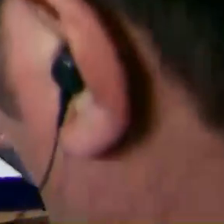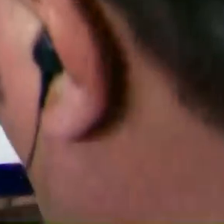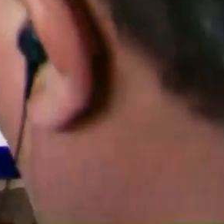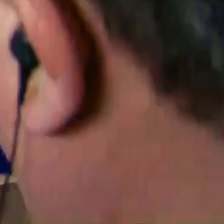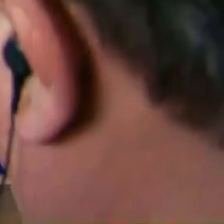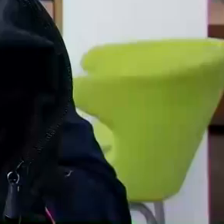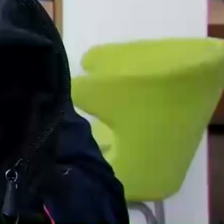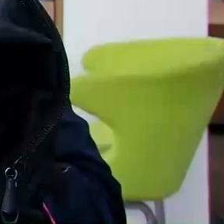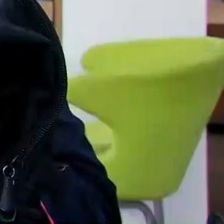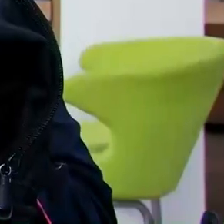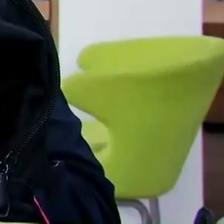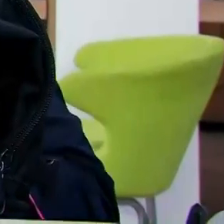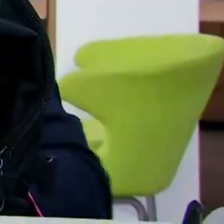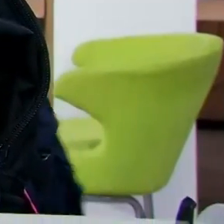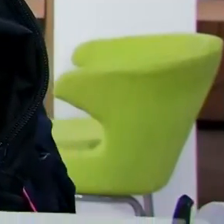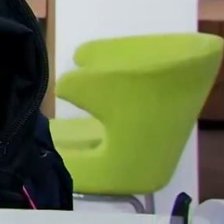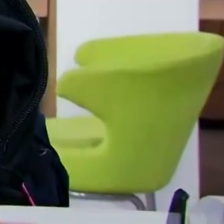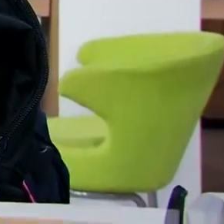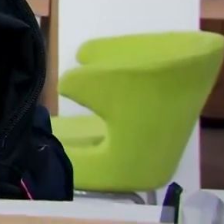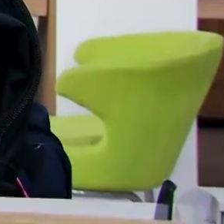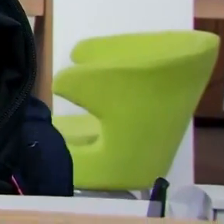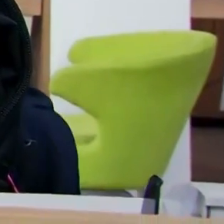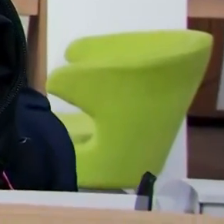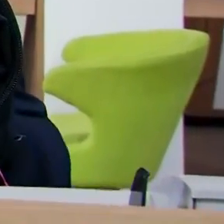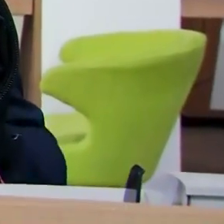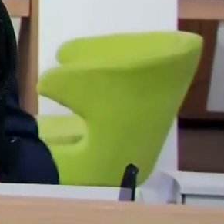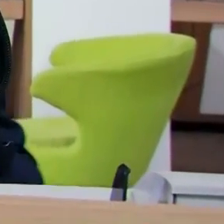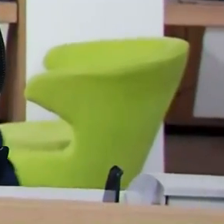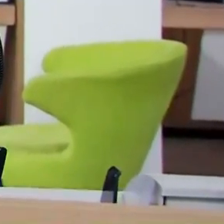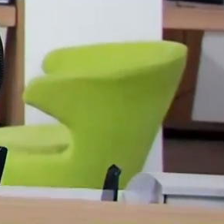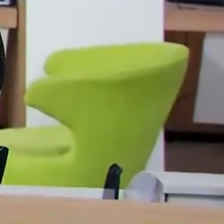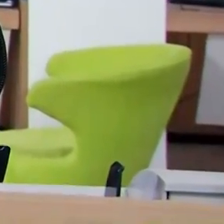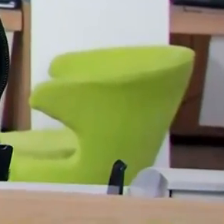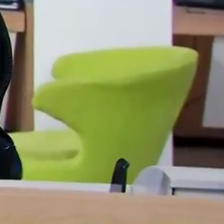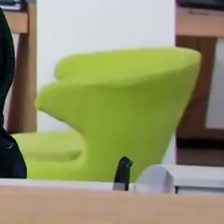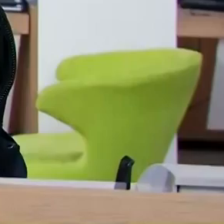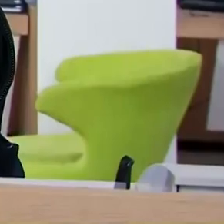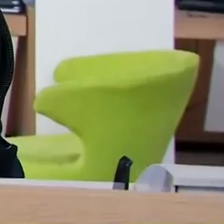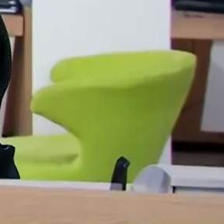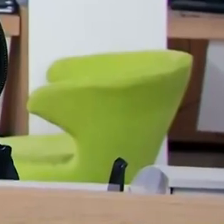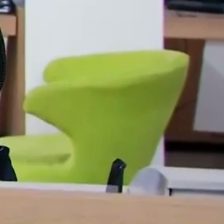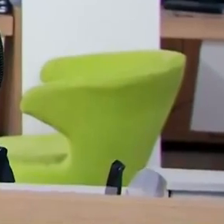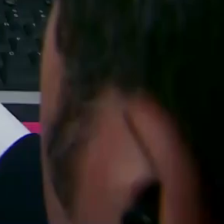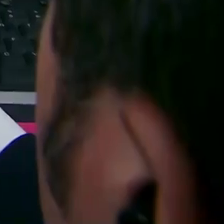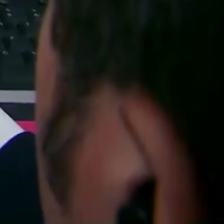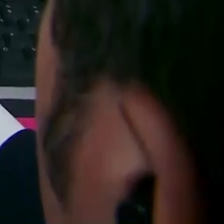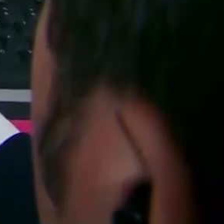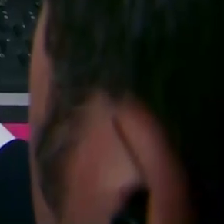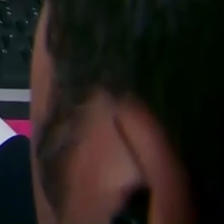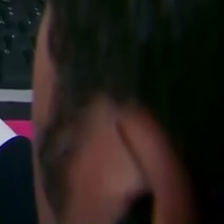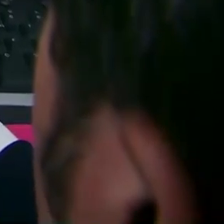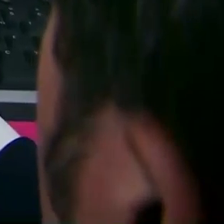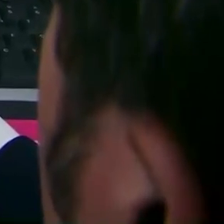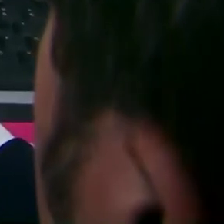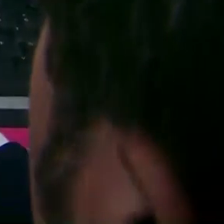çekip kulağına taktı. Aparatı da ceketinin yakasına iliştirdi. Etrafı kolaçan ettikten sonra merakla telefondaki numarayı